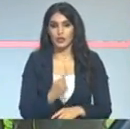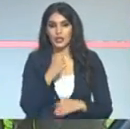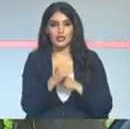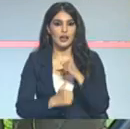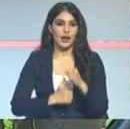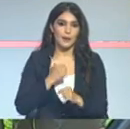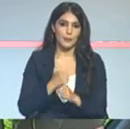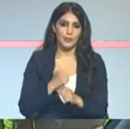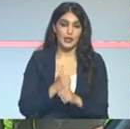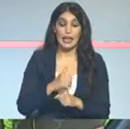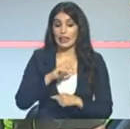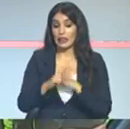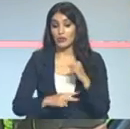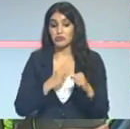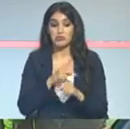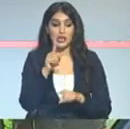العام